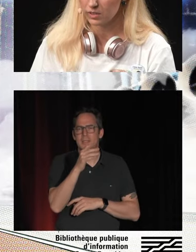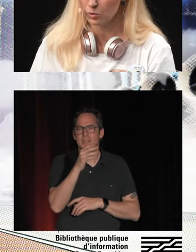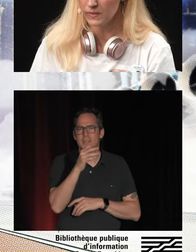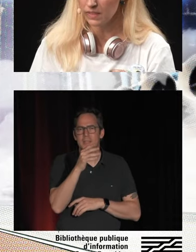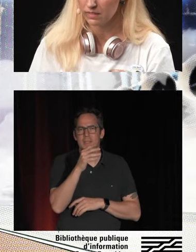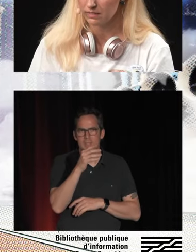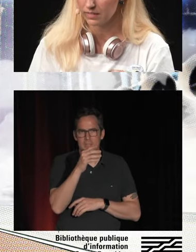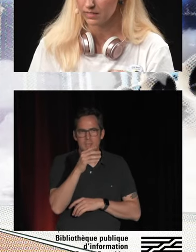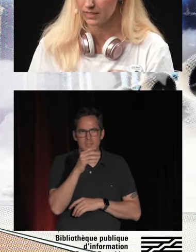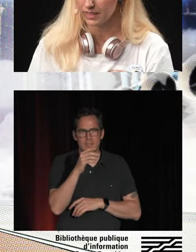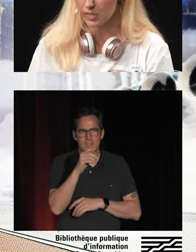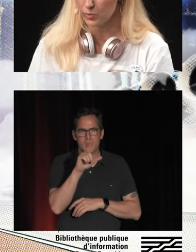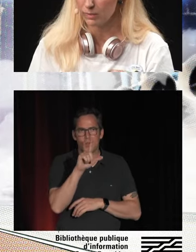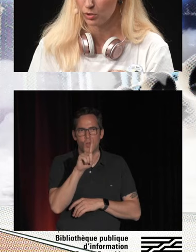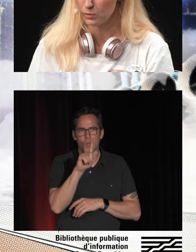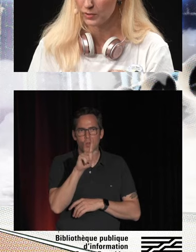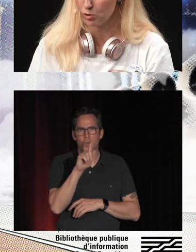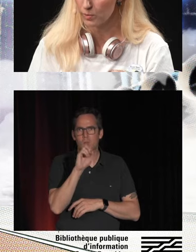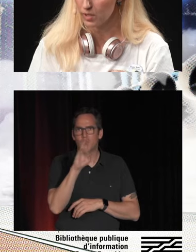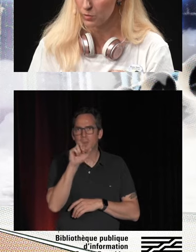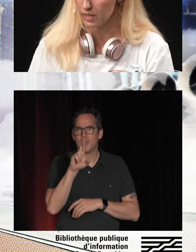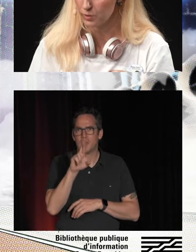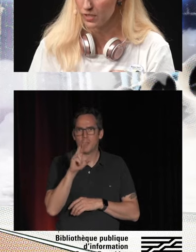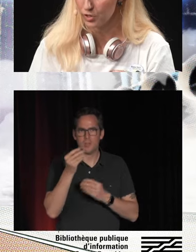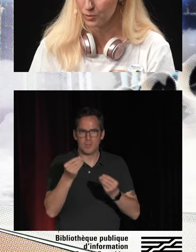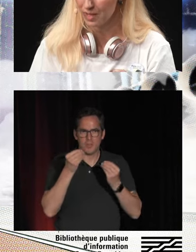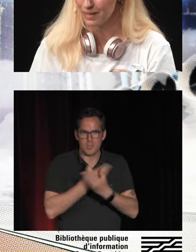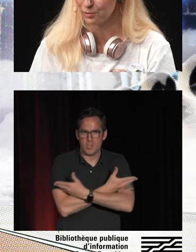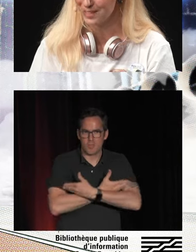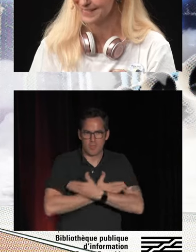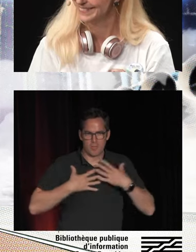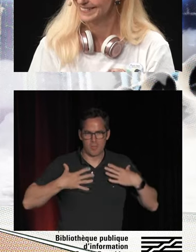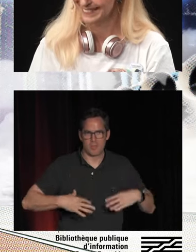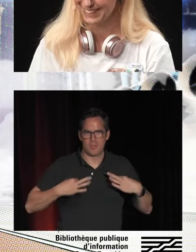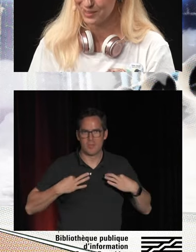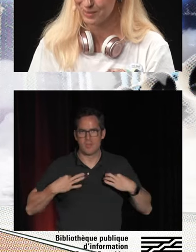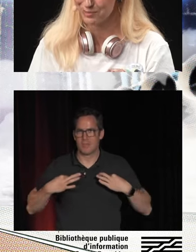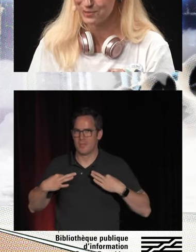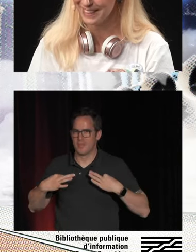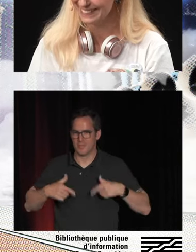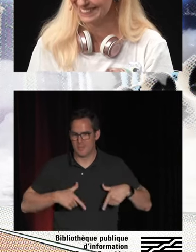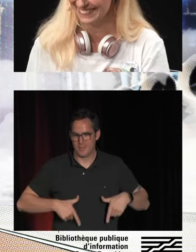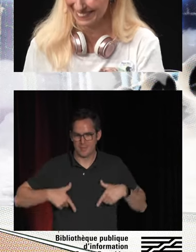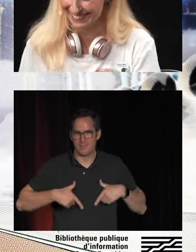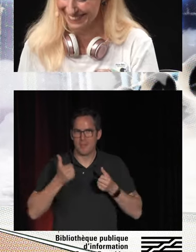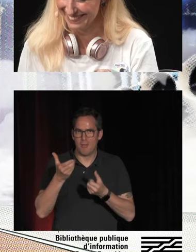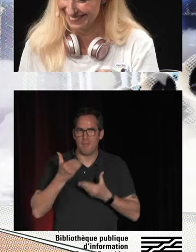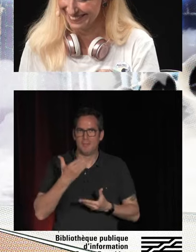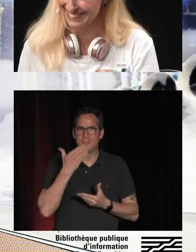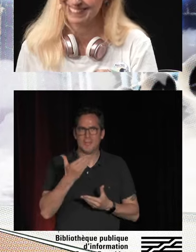pour remercier Gouni, qui est responsable de l'outfit que je porte, là, ce merveilleux t-shirt Thelma et Louise. Bravo, Gouni.